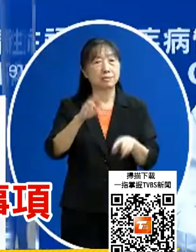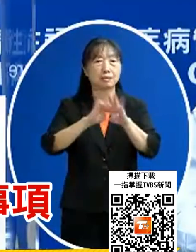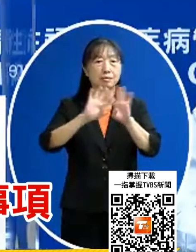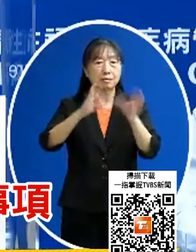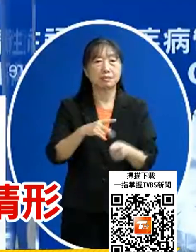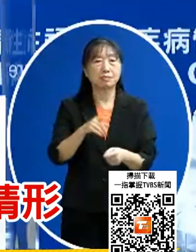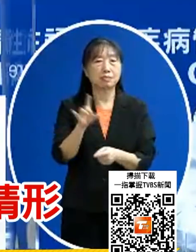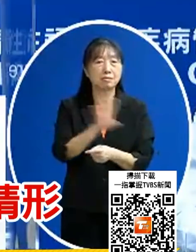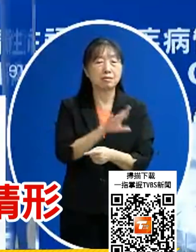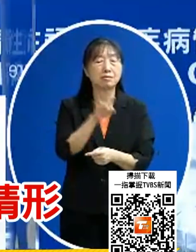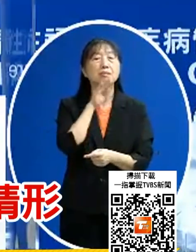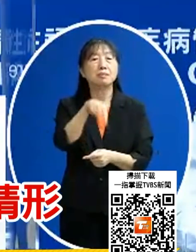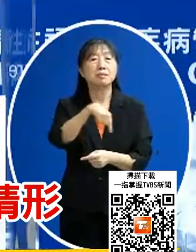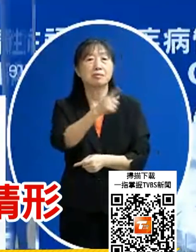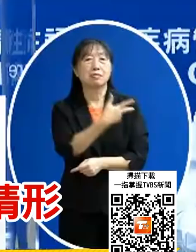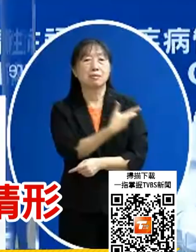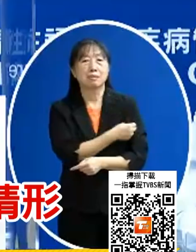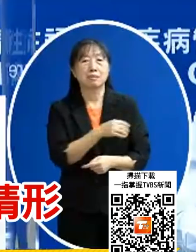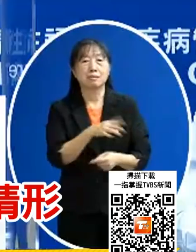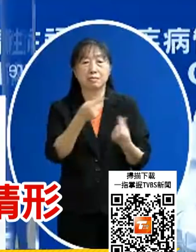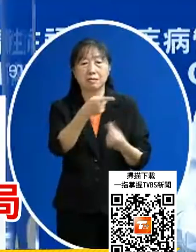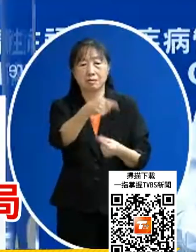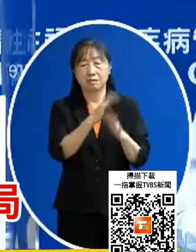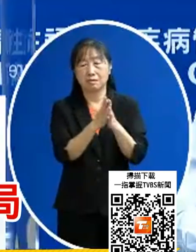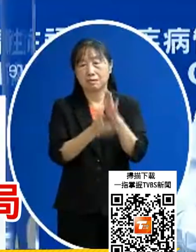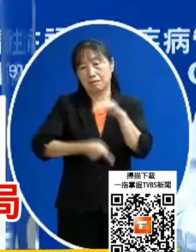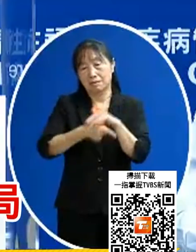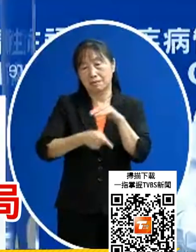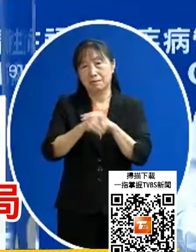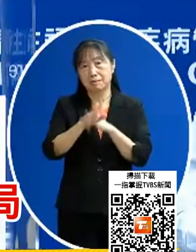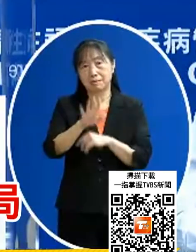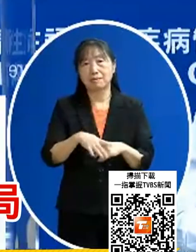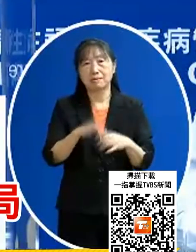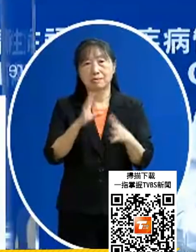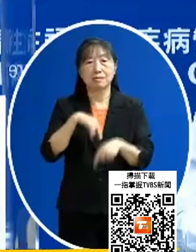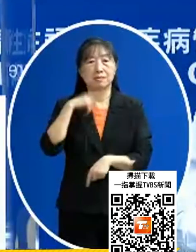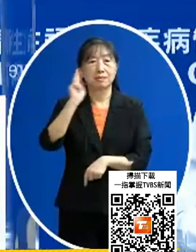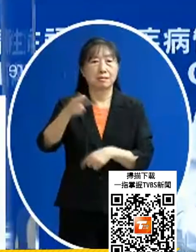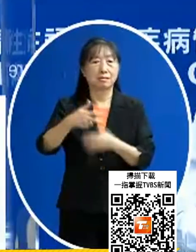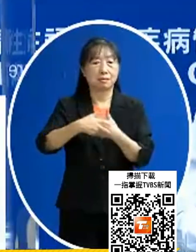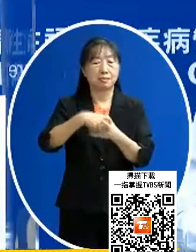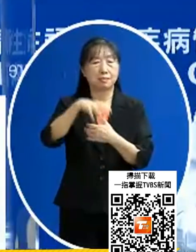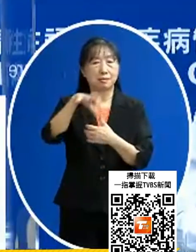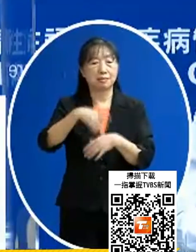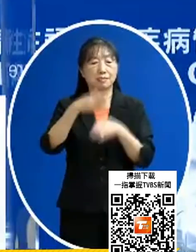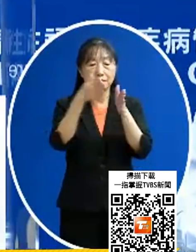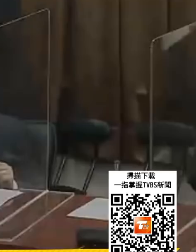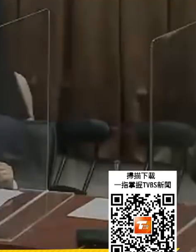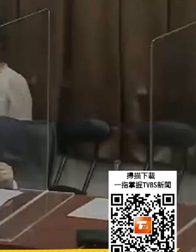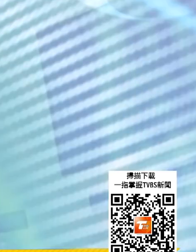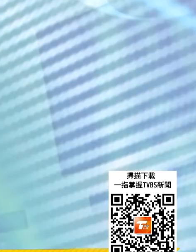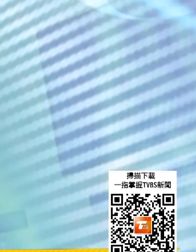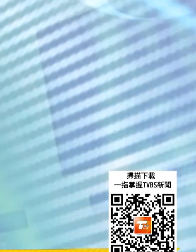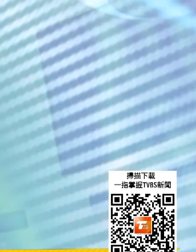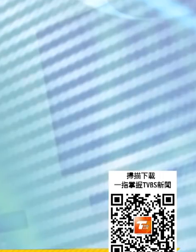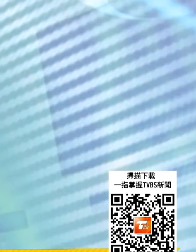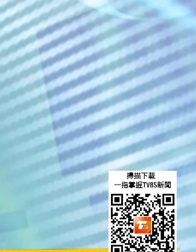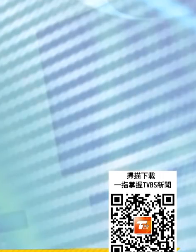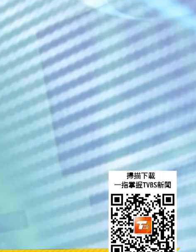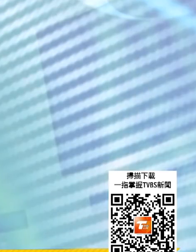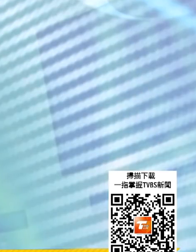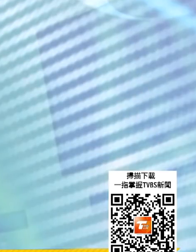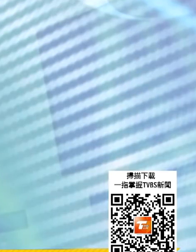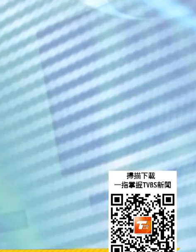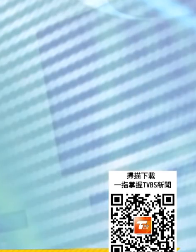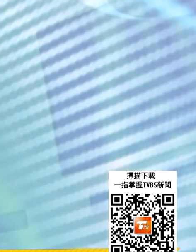在更详细的事项是不是有这样子违规的情形，那我们请各地方的卫生局现在在查查中。 所以